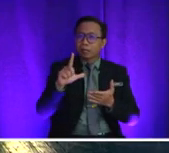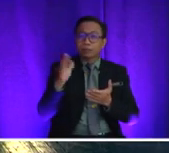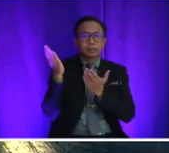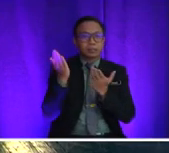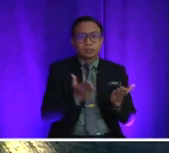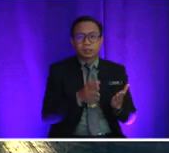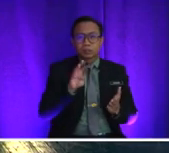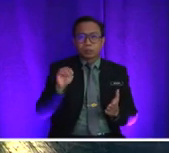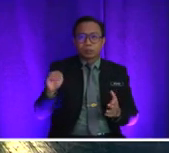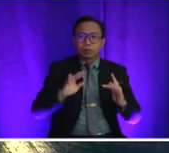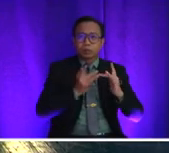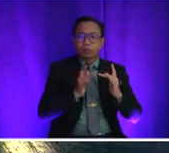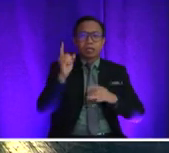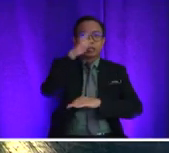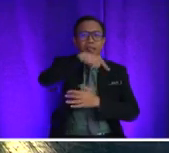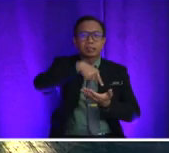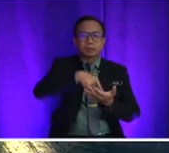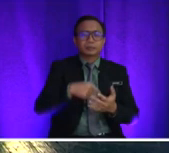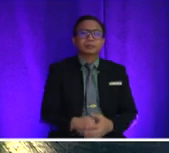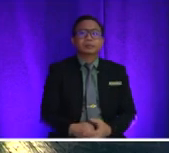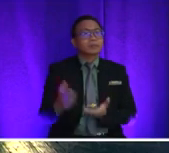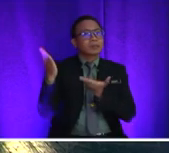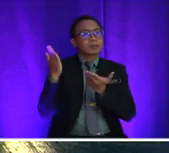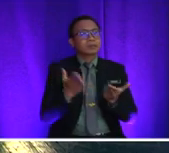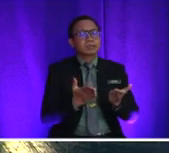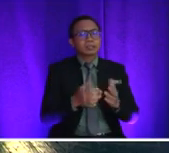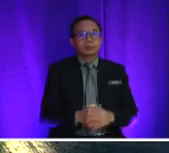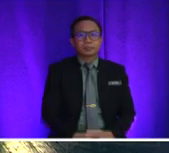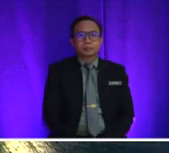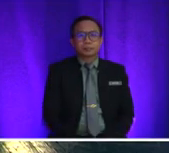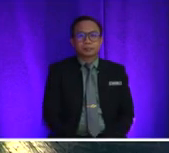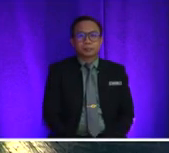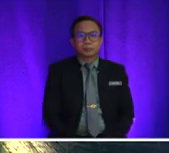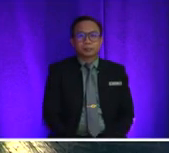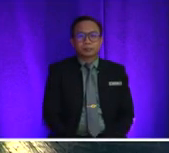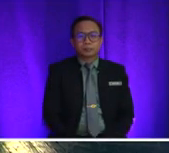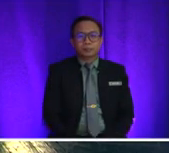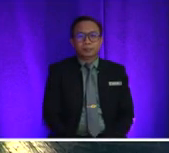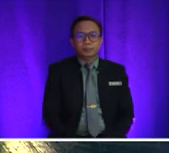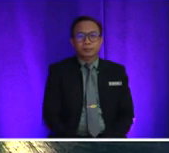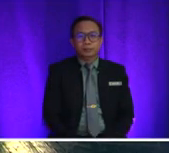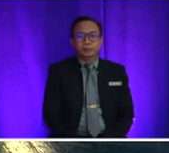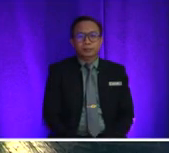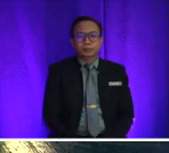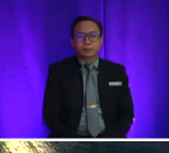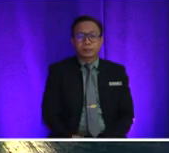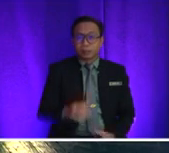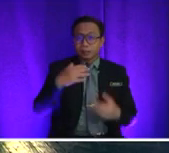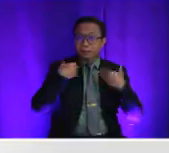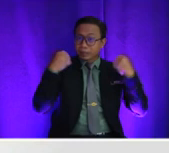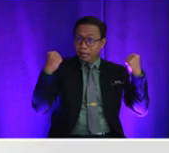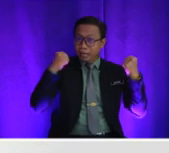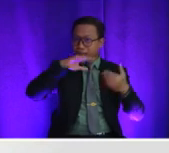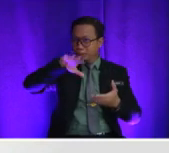kita untuk masuk bersama kita pada hari ini dipersilakan sego Oke baik Alhamdulillah sehat